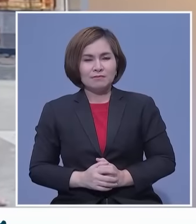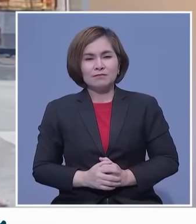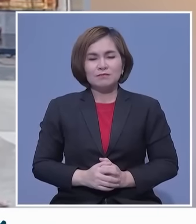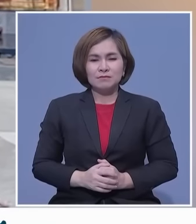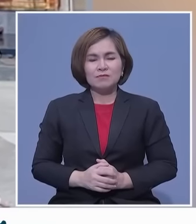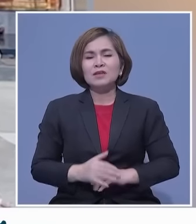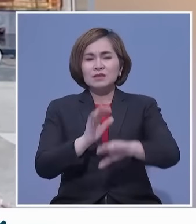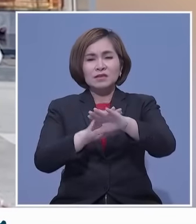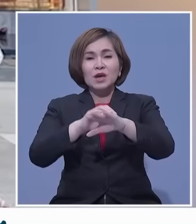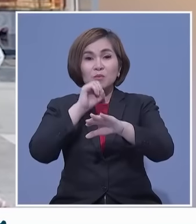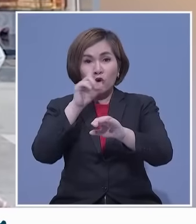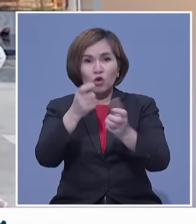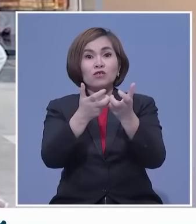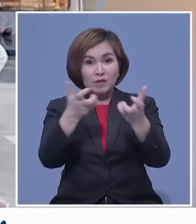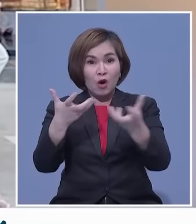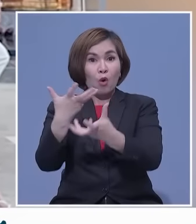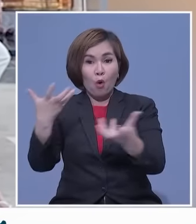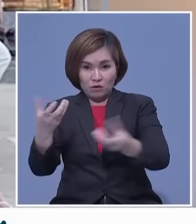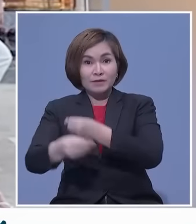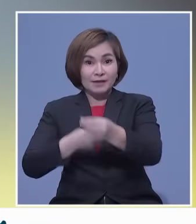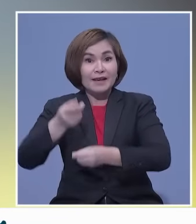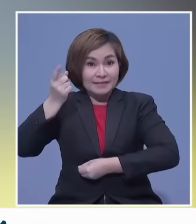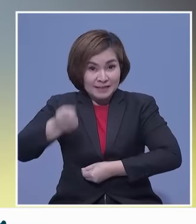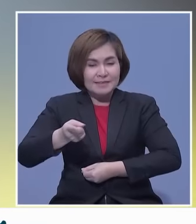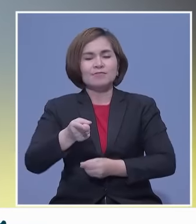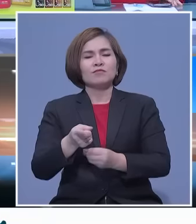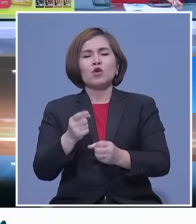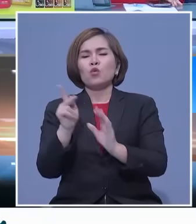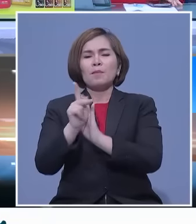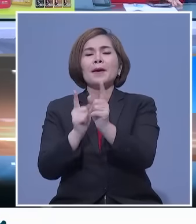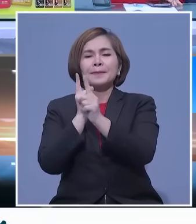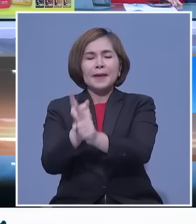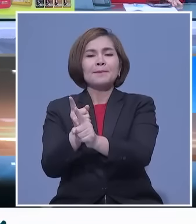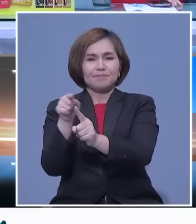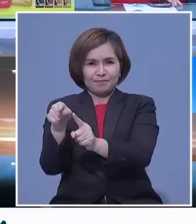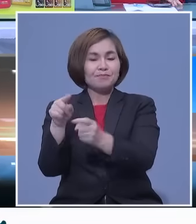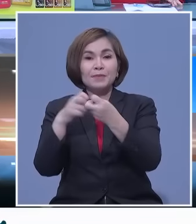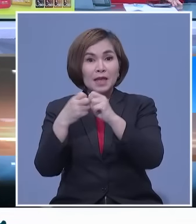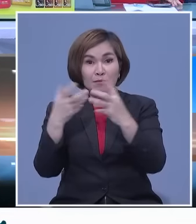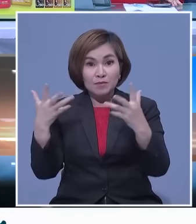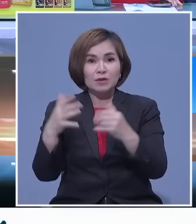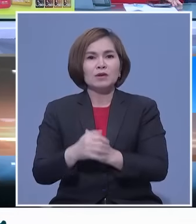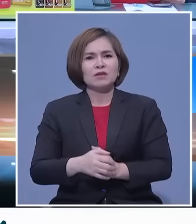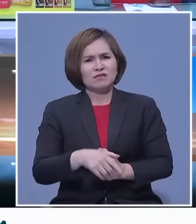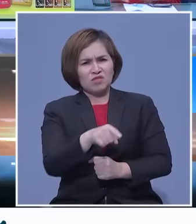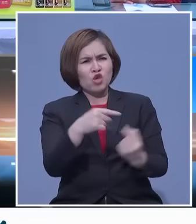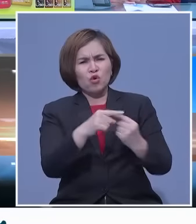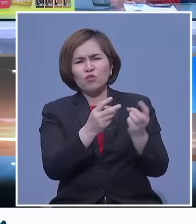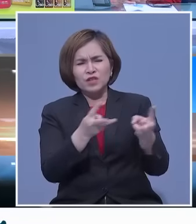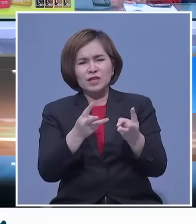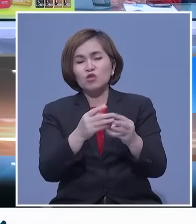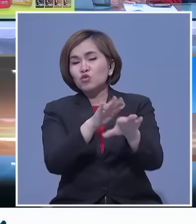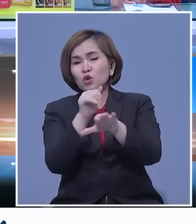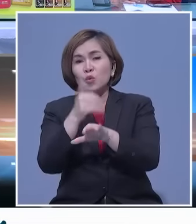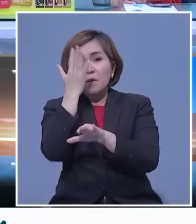นะฮะว่ามันต้องจำแนกออกจากกันนะอธุรกิจขายตรงที่ทำถูกต้องตามกฎหมายแล้วทำได้ดีเนี่ยอันนี้ก็ก็ยิน